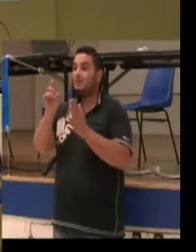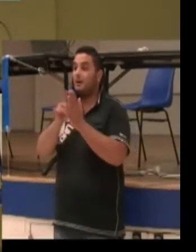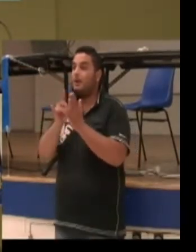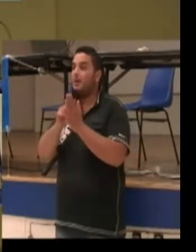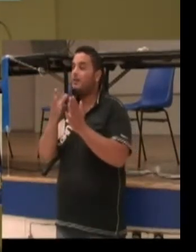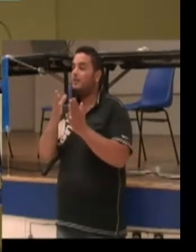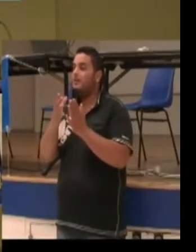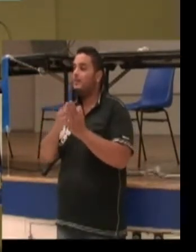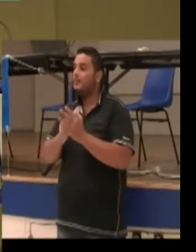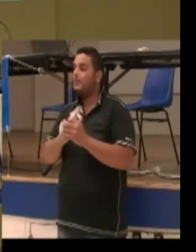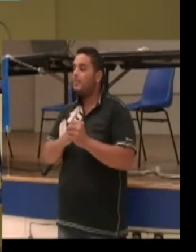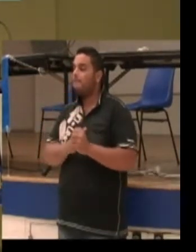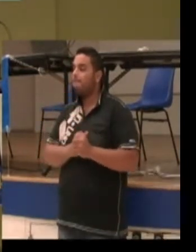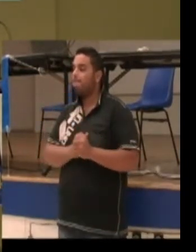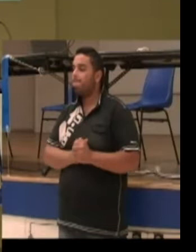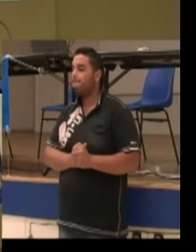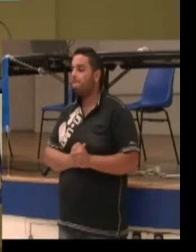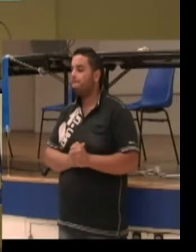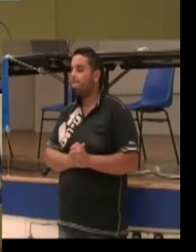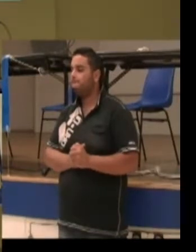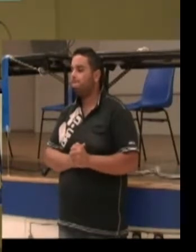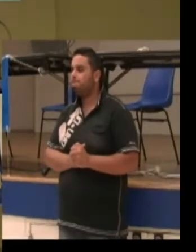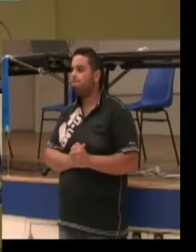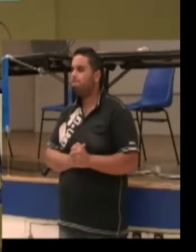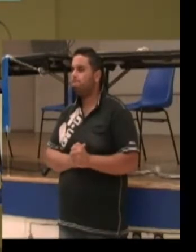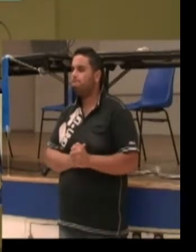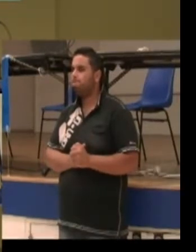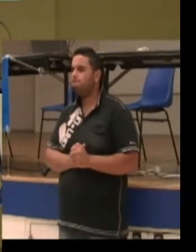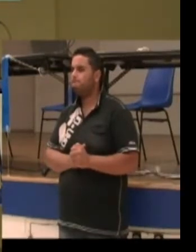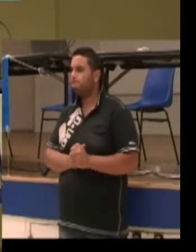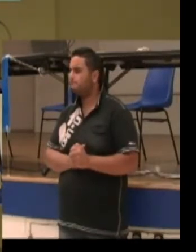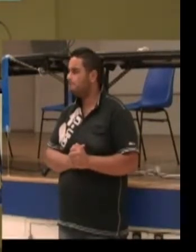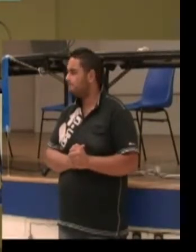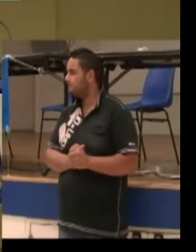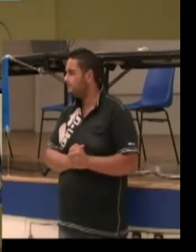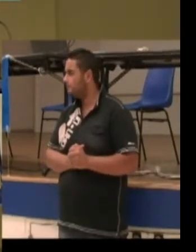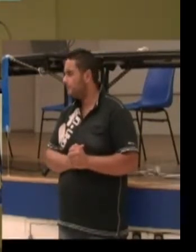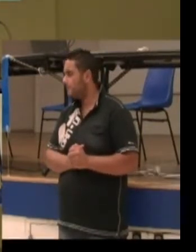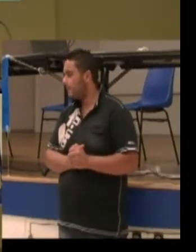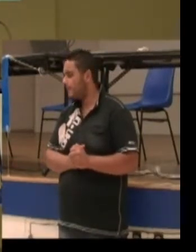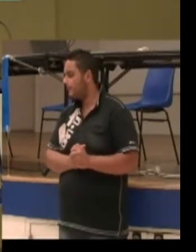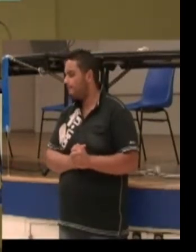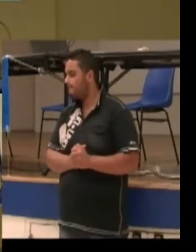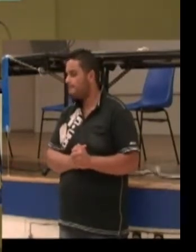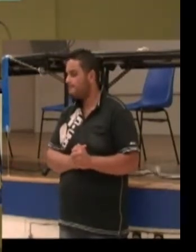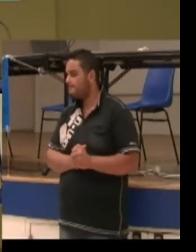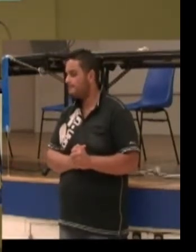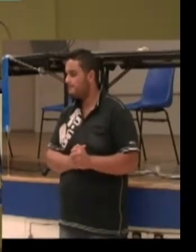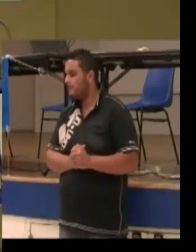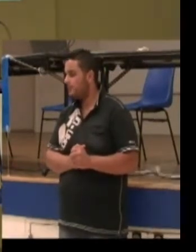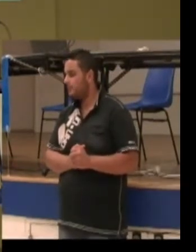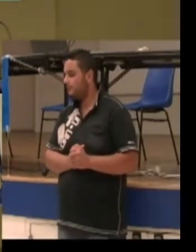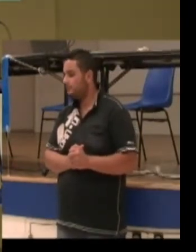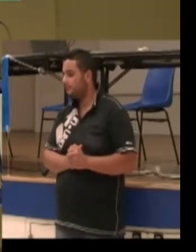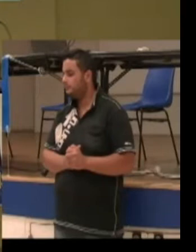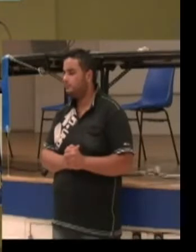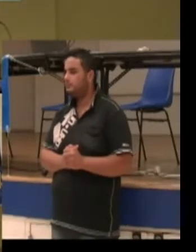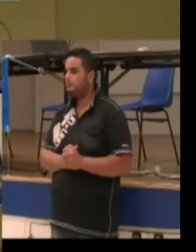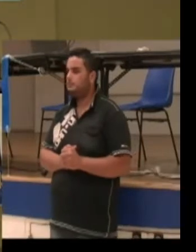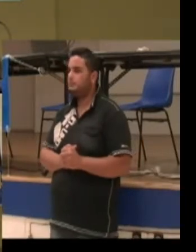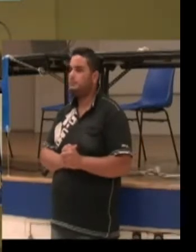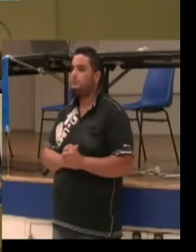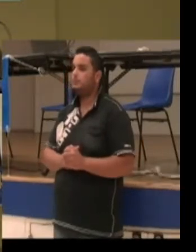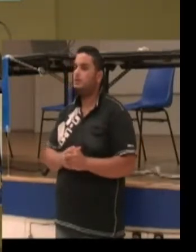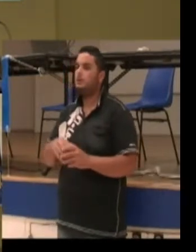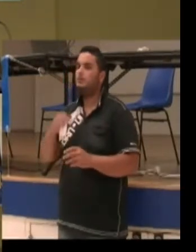al-Zabur, wa utitu al-Mathari makan al-Injil, wa fuzdiltu bil-Mufassal. Le prophète sallallahu alayhi wa sallam nous dit Allah subhanahu wa ta'ala